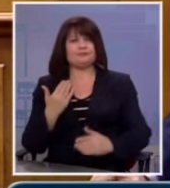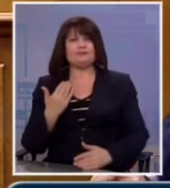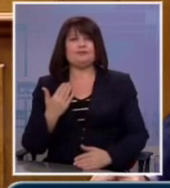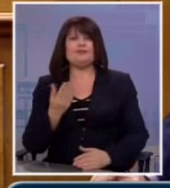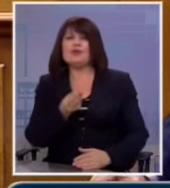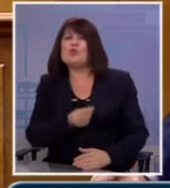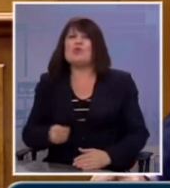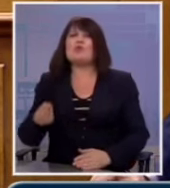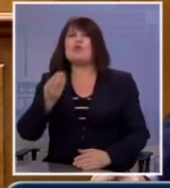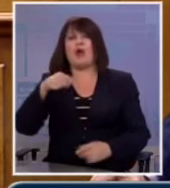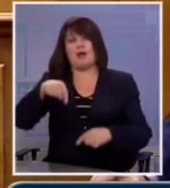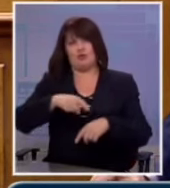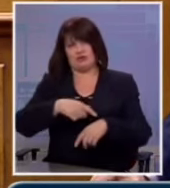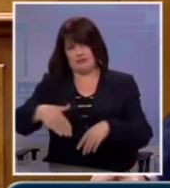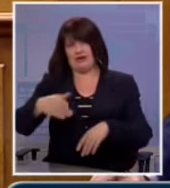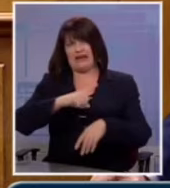πολύ μεγαλύτερες από τις σημερινές,